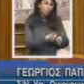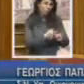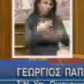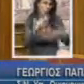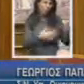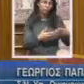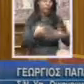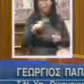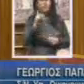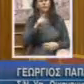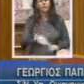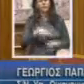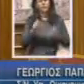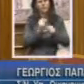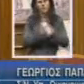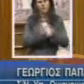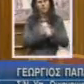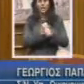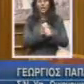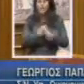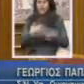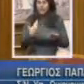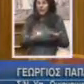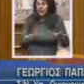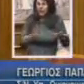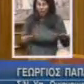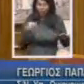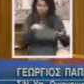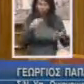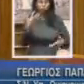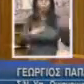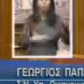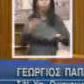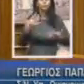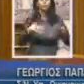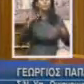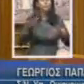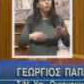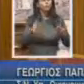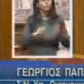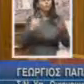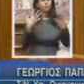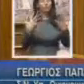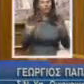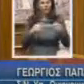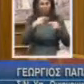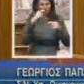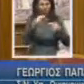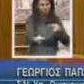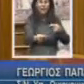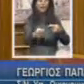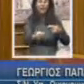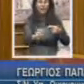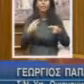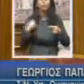συνάδελφοι, τα στοιχεία που αποτυπώνονται στο νομοσχέδιο του προϋπολογισμού στο τέλος του 2010 θα αποτελούν το δημοσιονομικό αποτέλεσμα